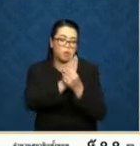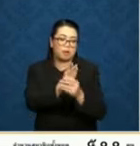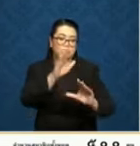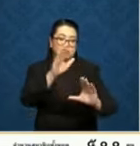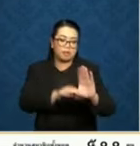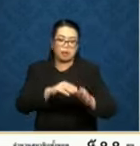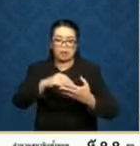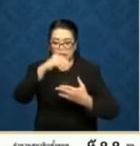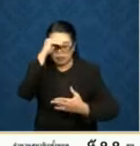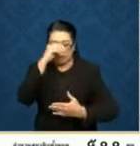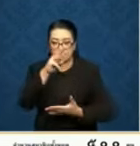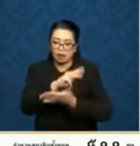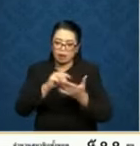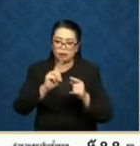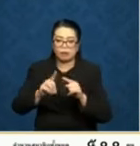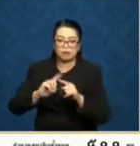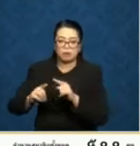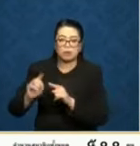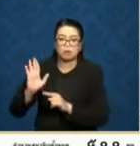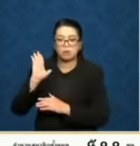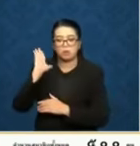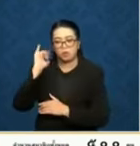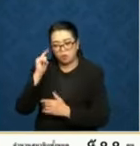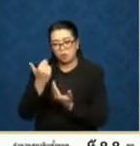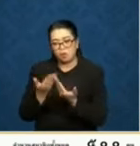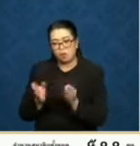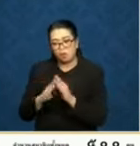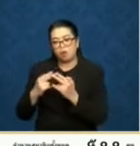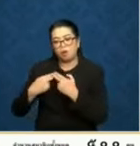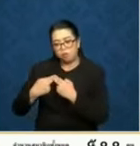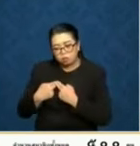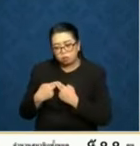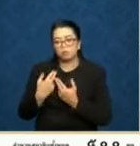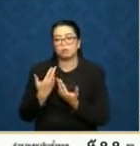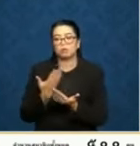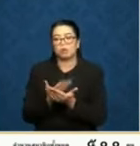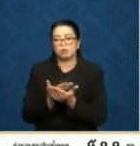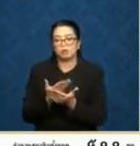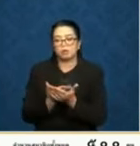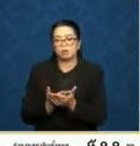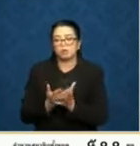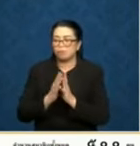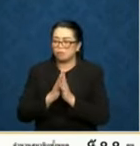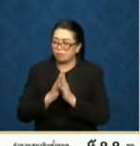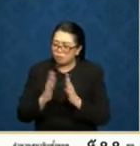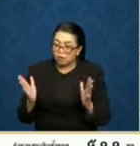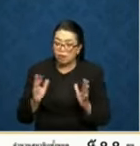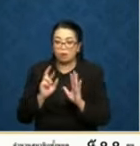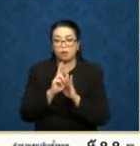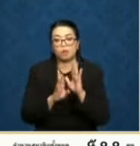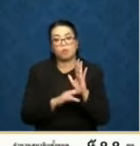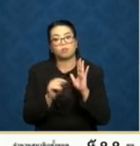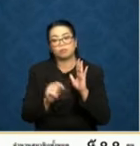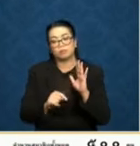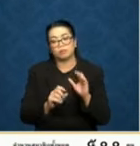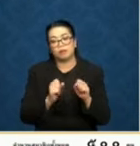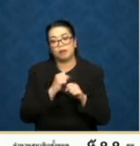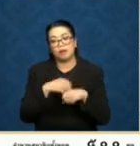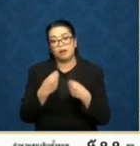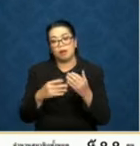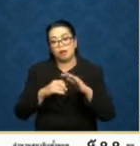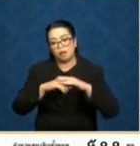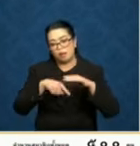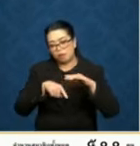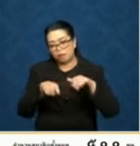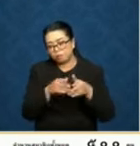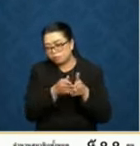อนาคตให้กประเทศผู้ประคอง ครอบครัว ต้องแบกรับพาระมากไปมหาศาลระบบแบบนี้เองครั ที่มทำใหเกิดช่องว